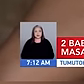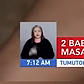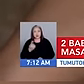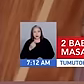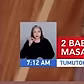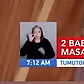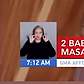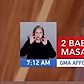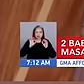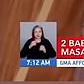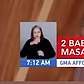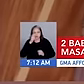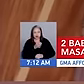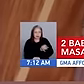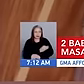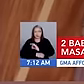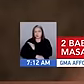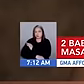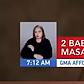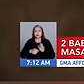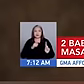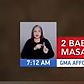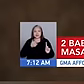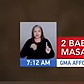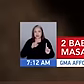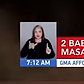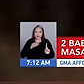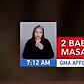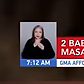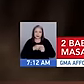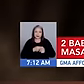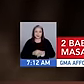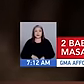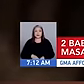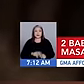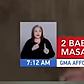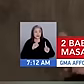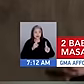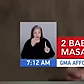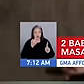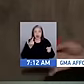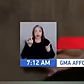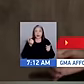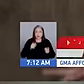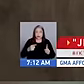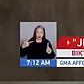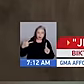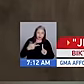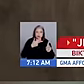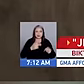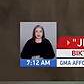tinamo ni Jenny hindi niya tunay na pangalan siya ang tumama sa unahang bahagi ng ambulansya nagpabaya po ung classmate